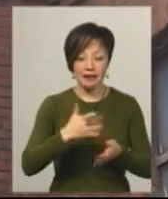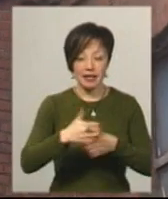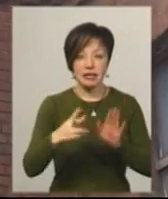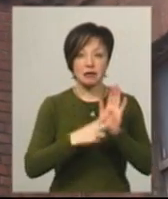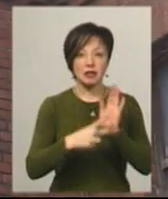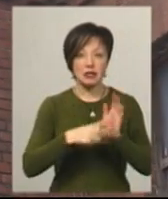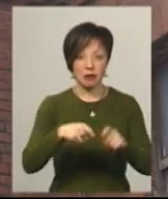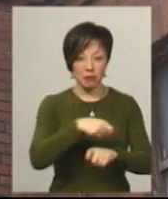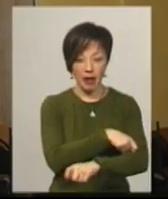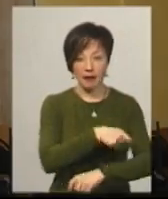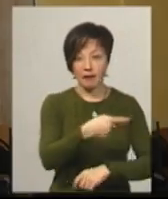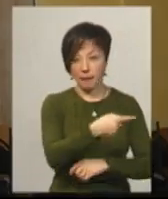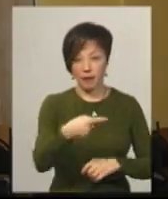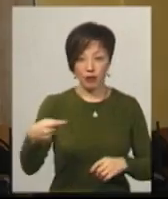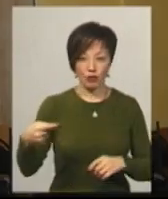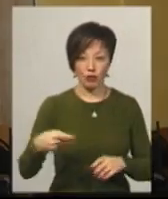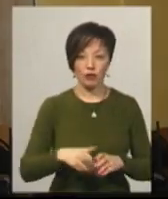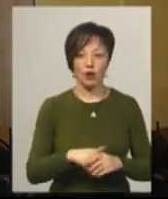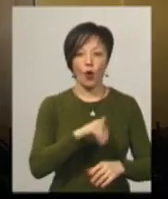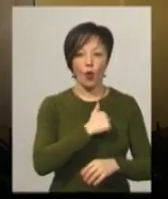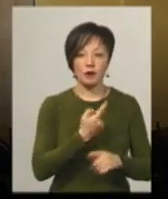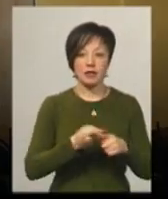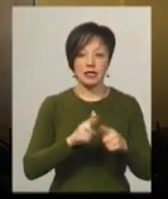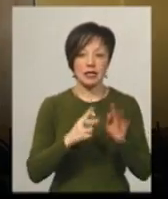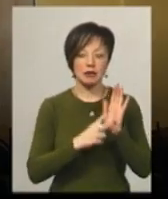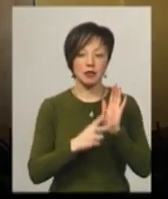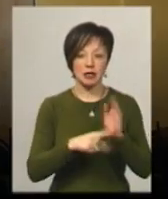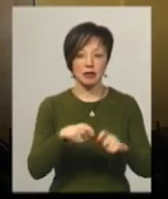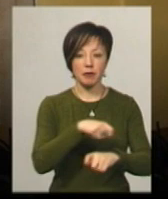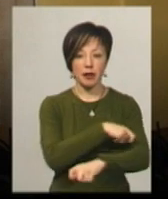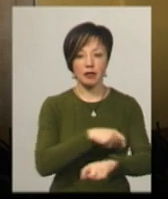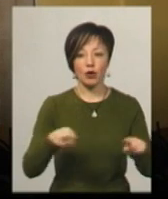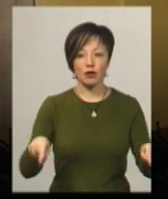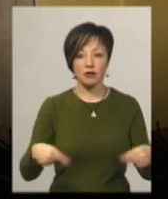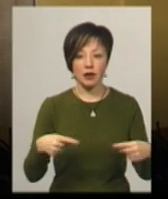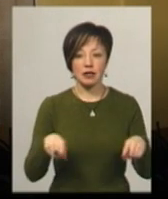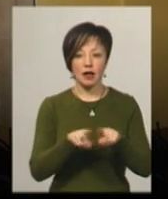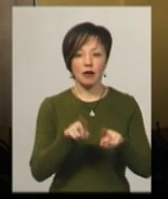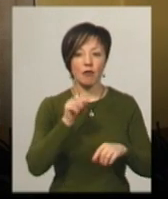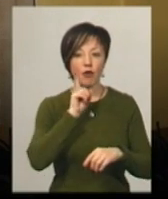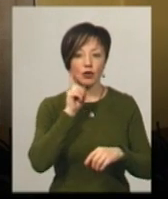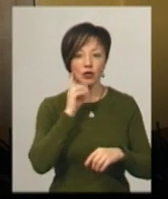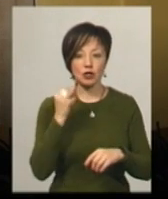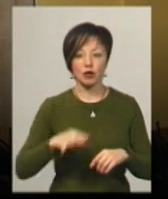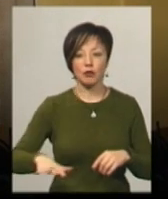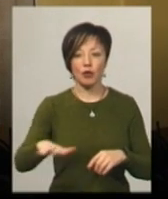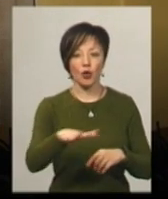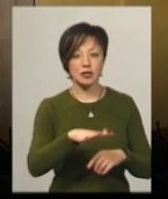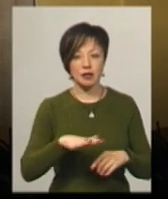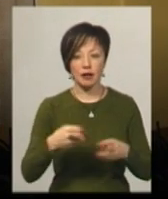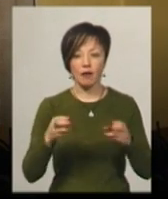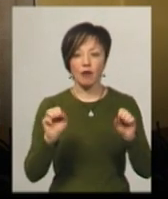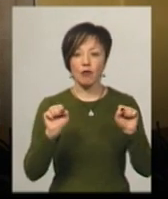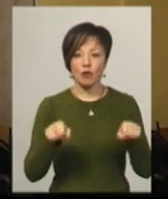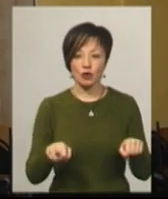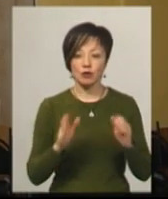70 квадратів на першому поверсі. Хочемо на цих 70 квадратах організувати такий молодіжний простір, де можна